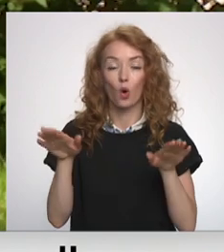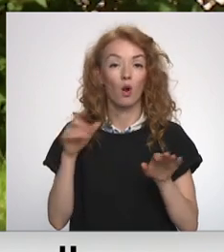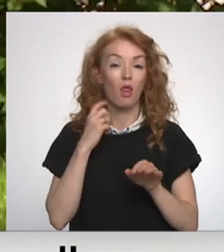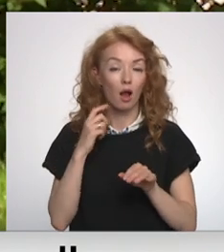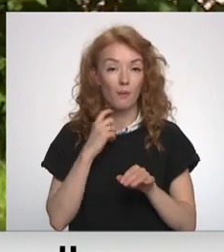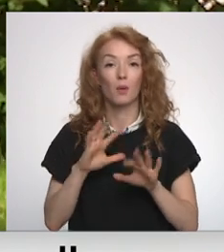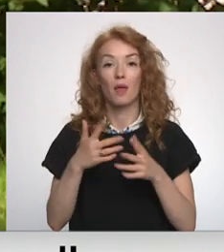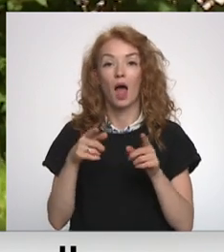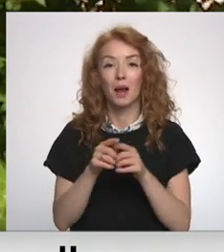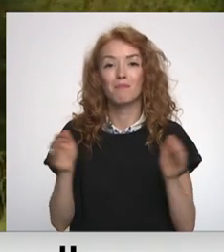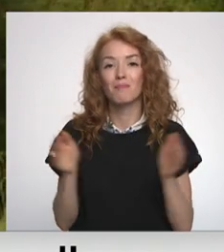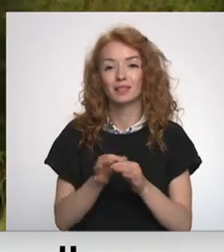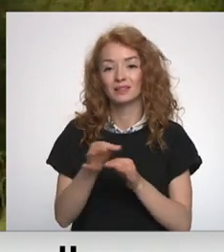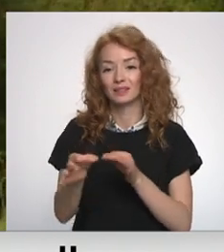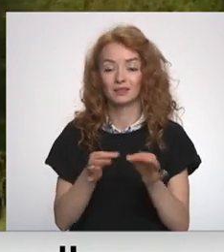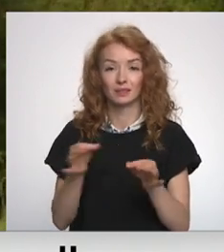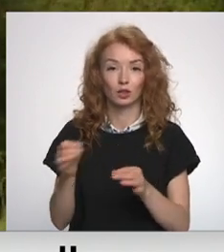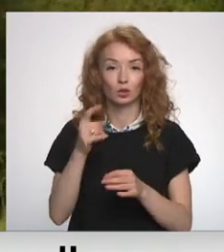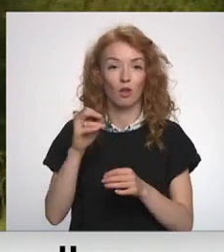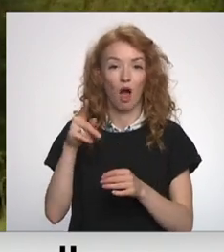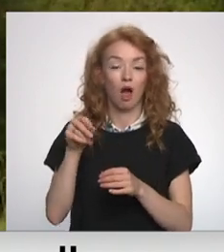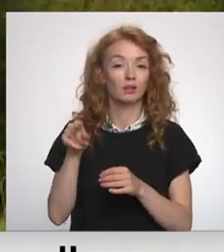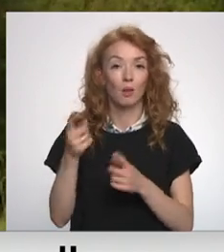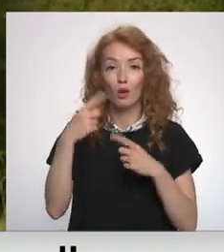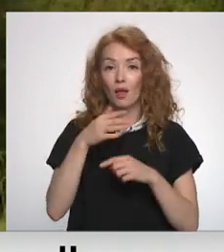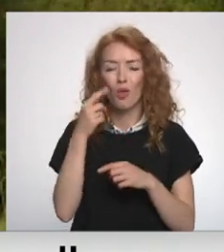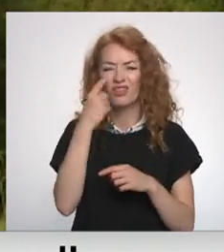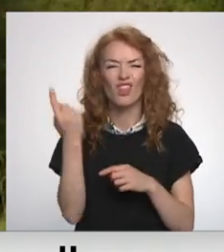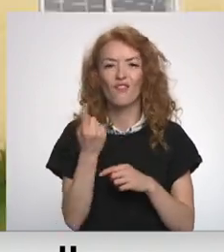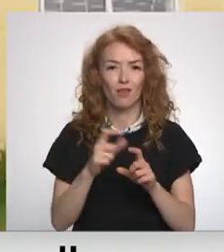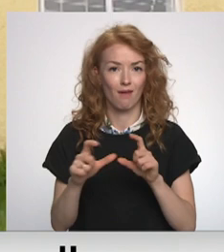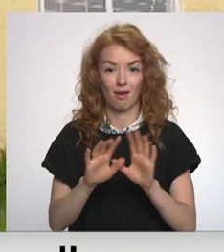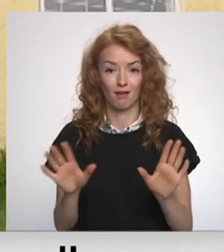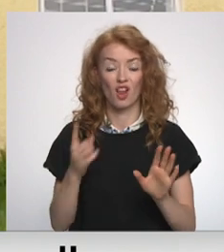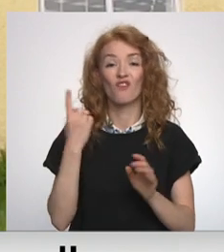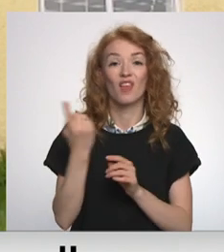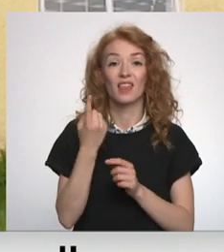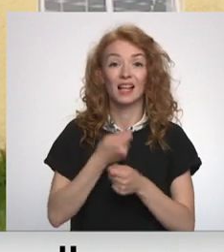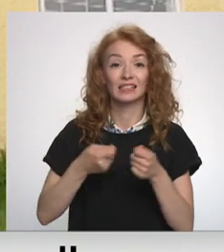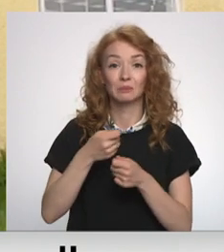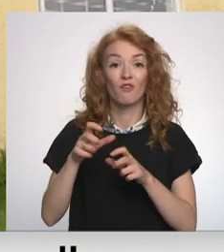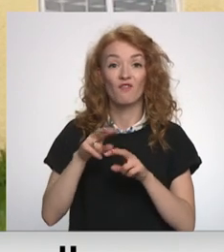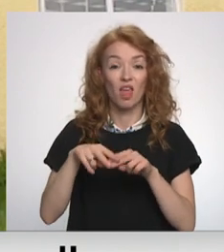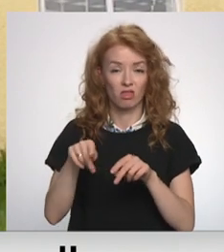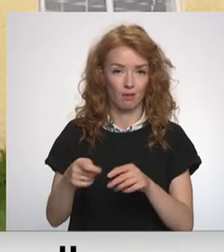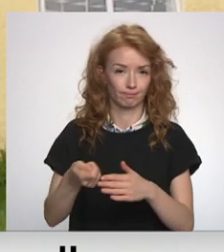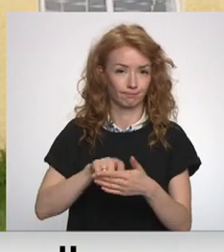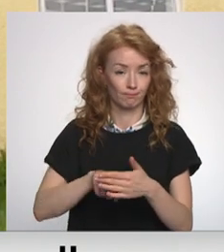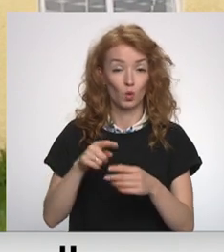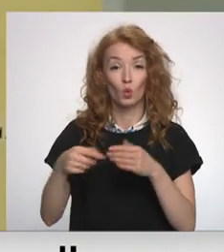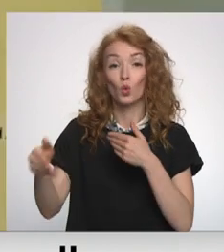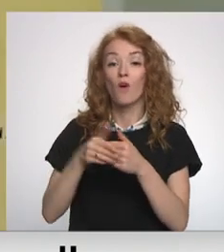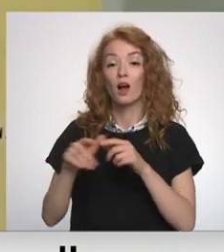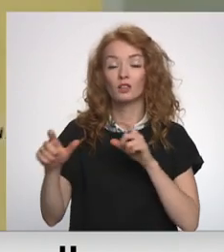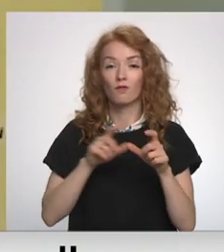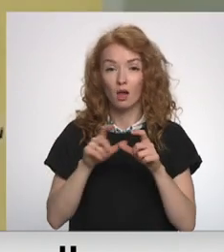Jēkabpils, bet arī mazie ciemati. Sunākstē šobrīd nav neviena veikala, vienīgā tirdzniecības vieta nesen slēgta un līdz tuvākajam